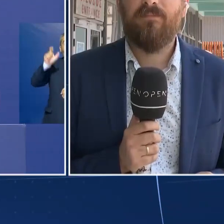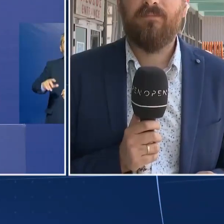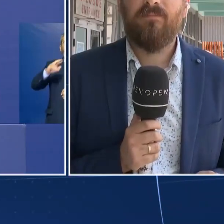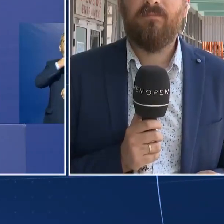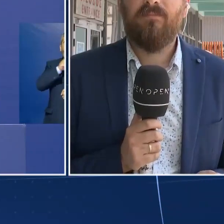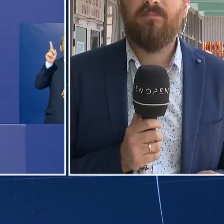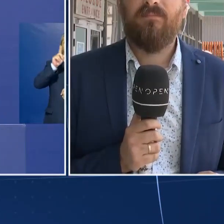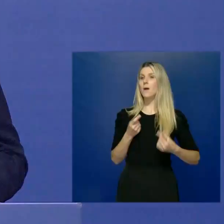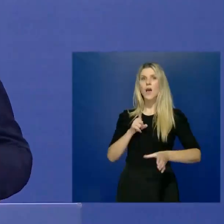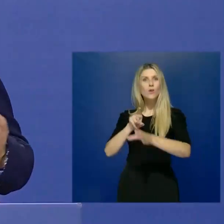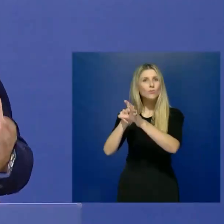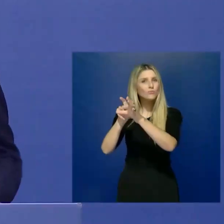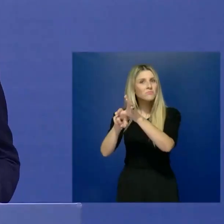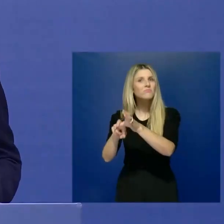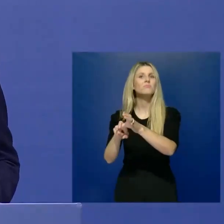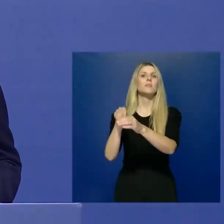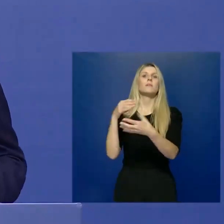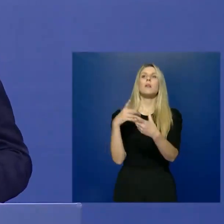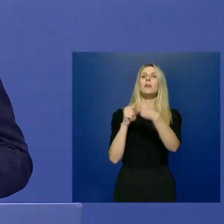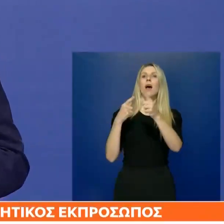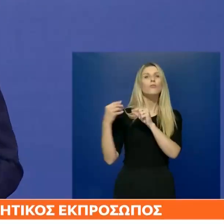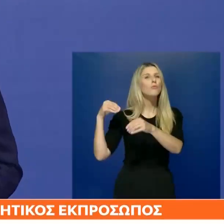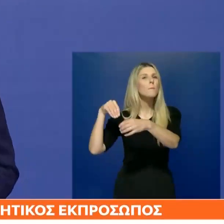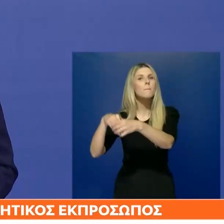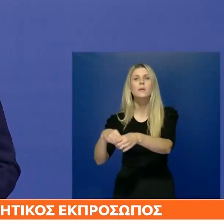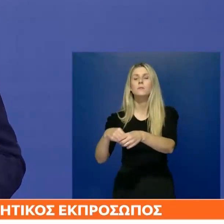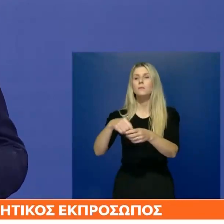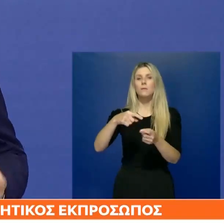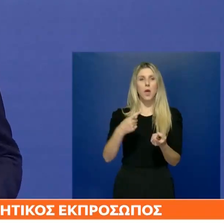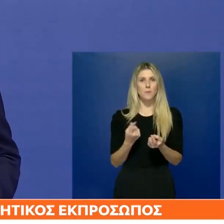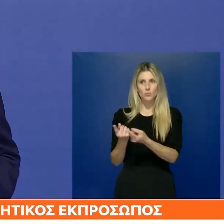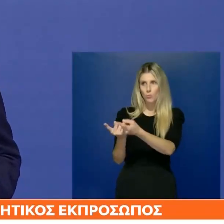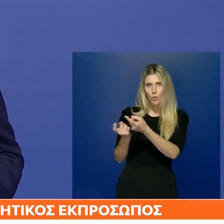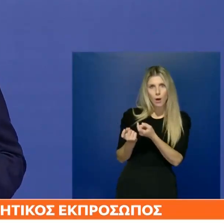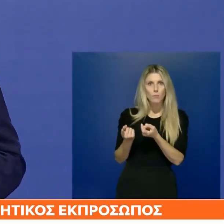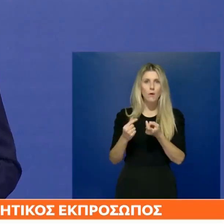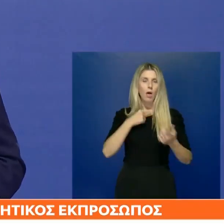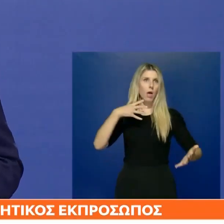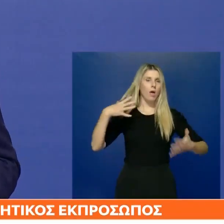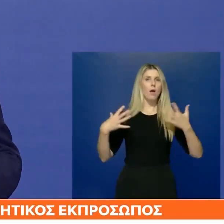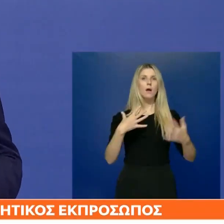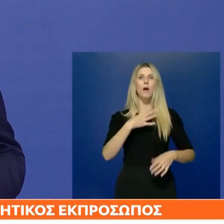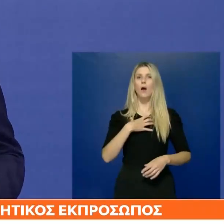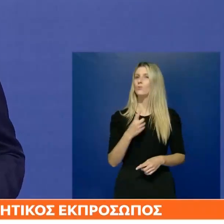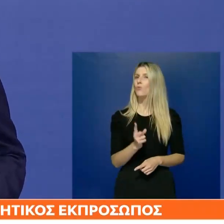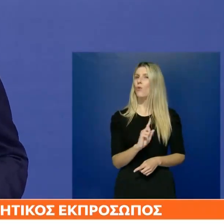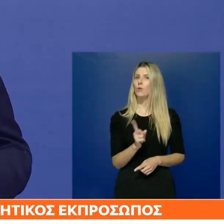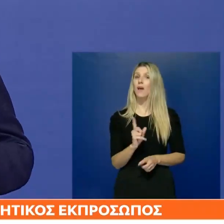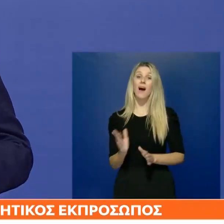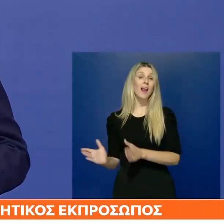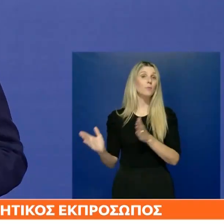κύριο οικονόμο. Δεν προκαλούμε, δεν φοβόμαστε, δεν πανικουβαλόμαστε. Από την άλλη, δεν